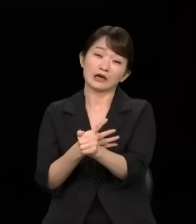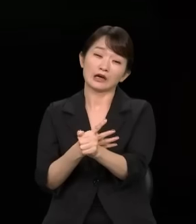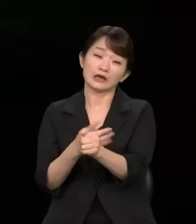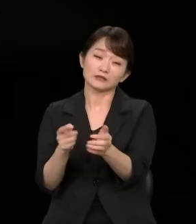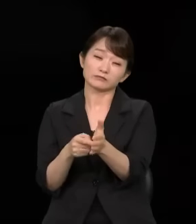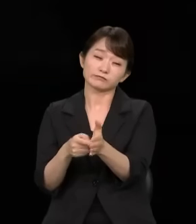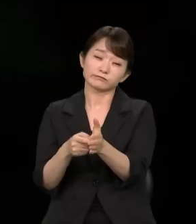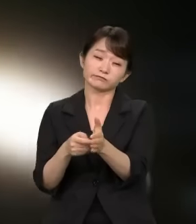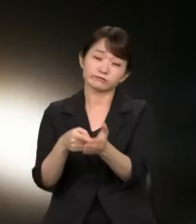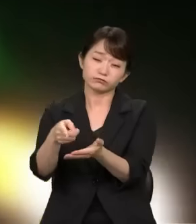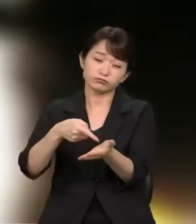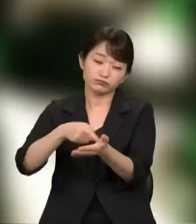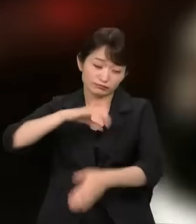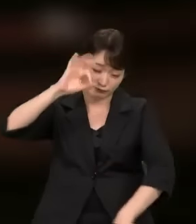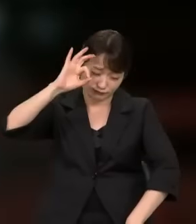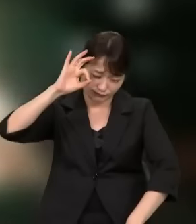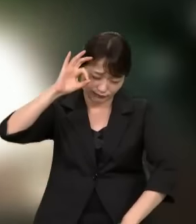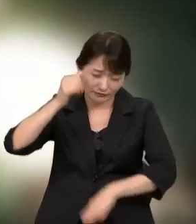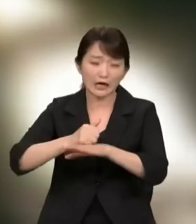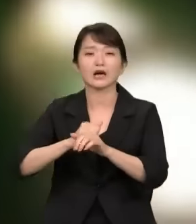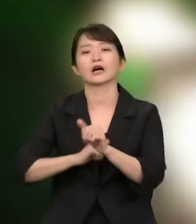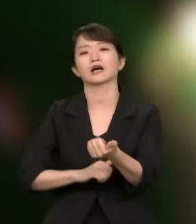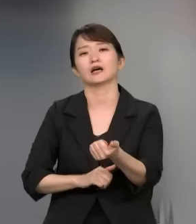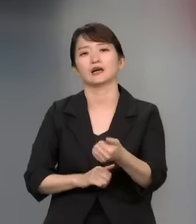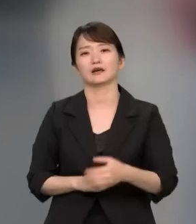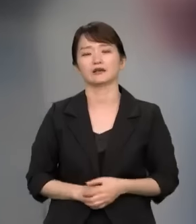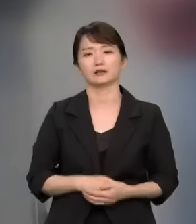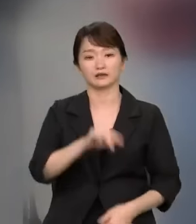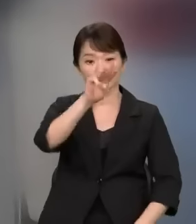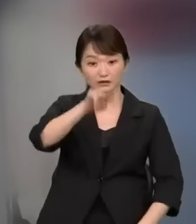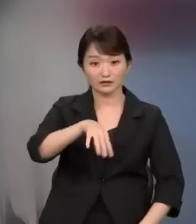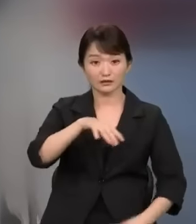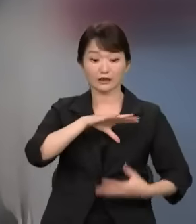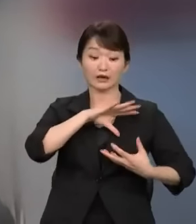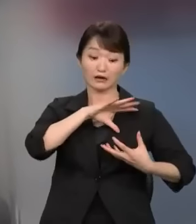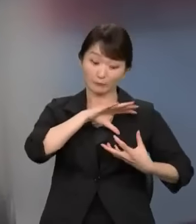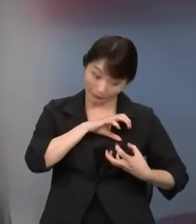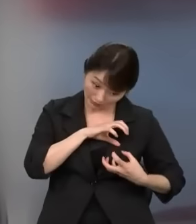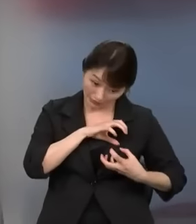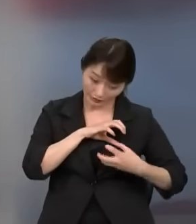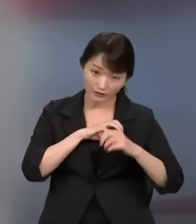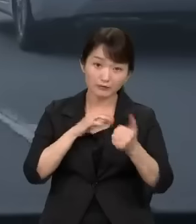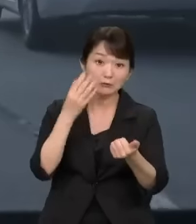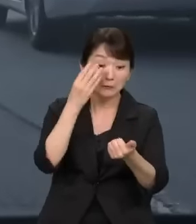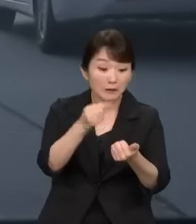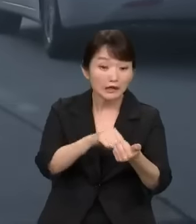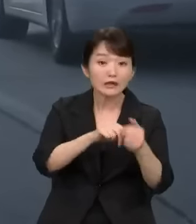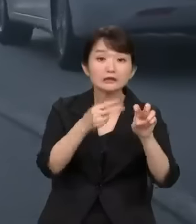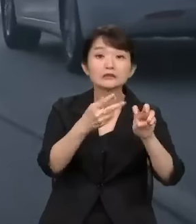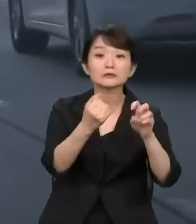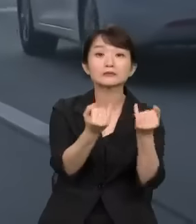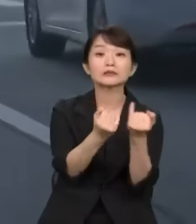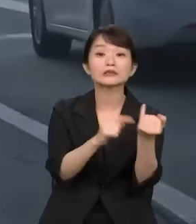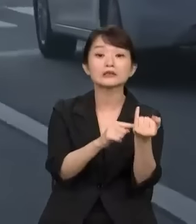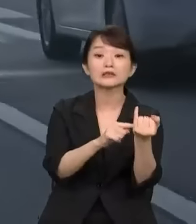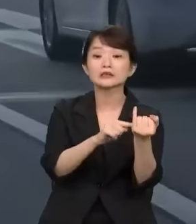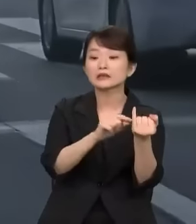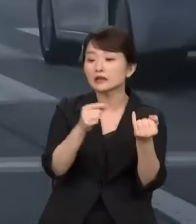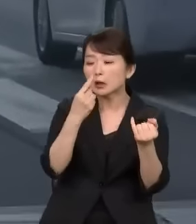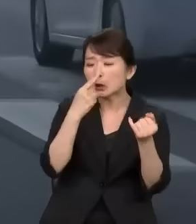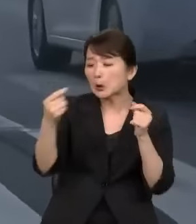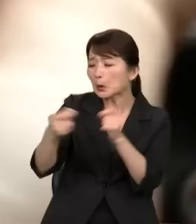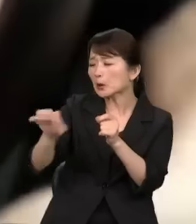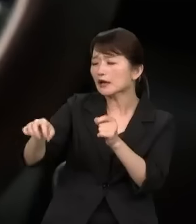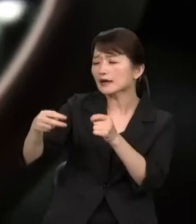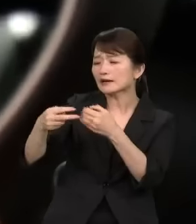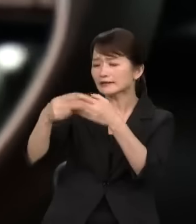응급수술 받을 병원을 찾다가 숨졌습니다. 광주에선 심정지 상태로 발견된 20대 여대생이 100m 앞